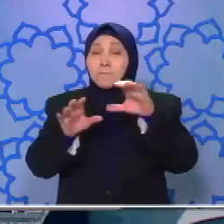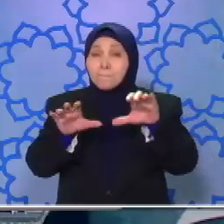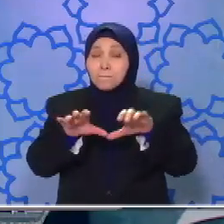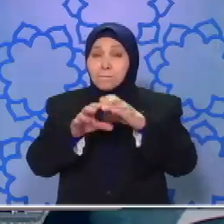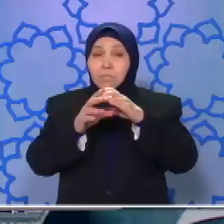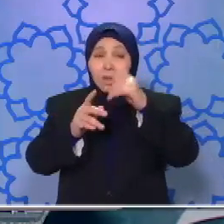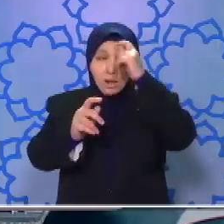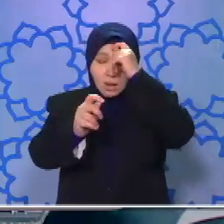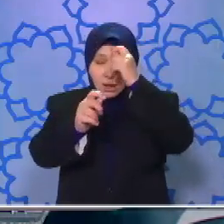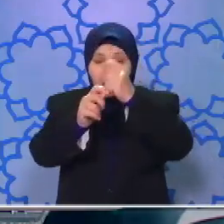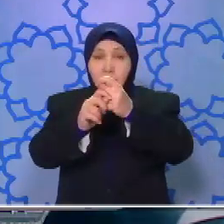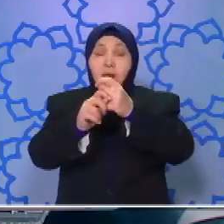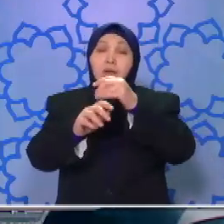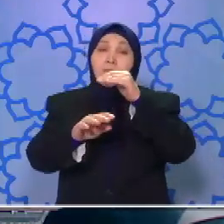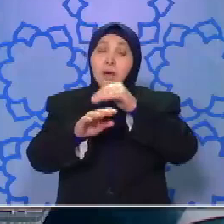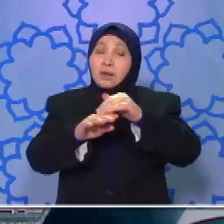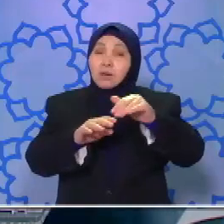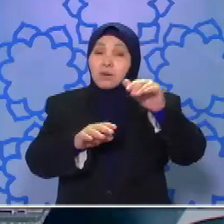syai'in